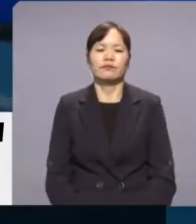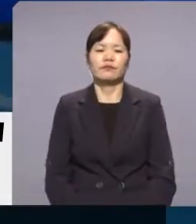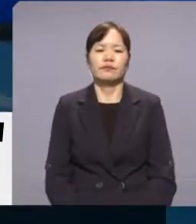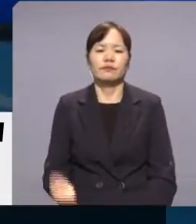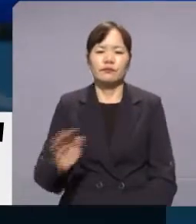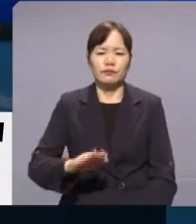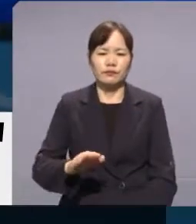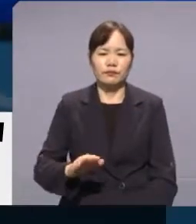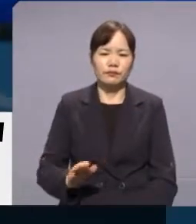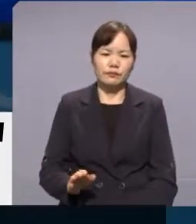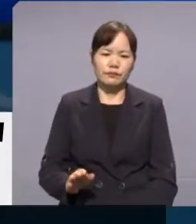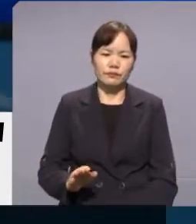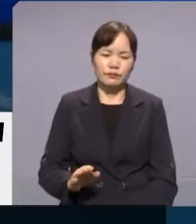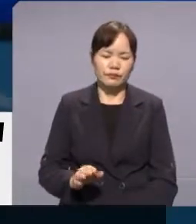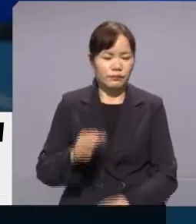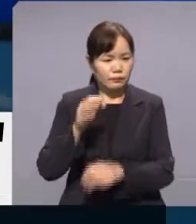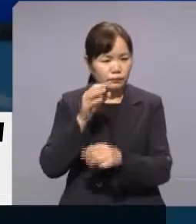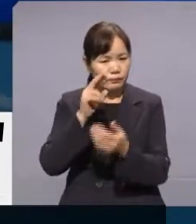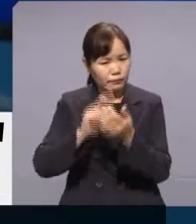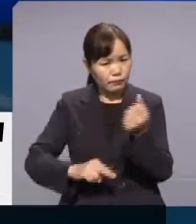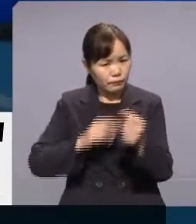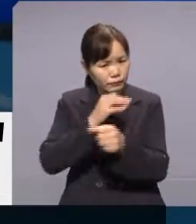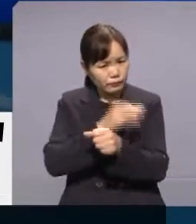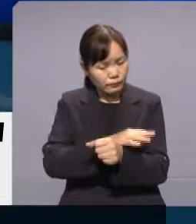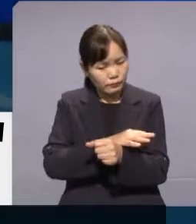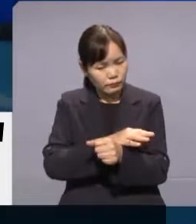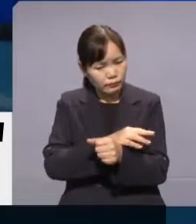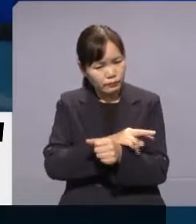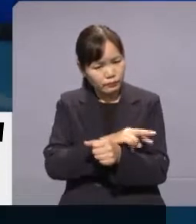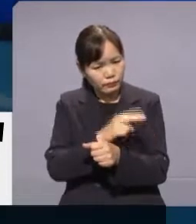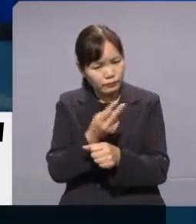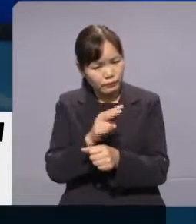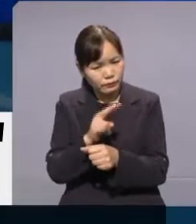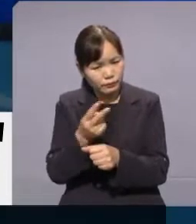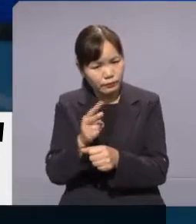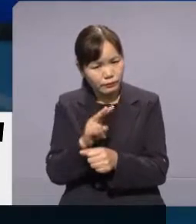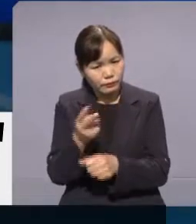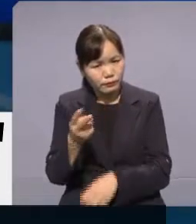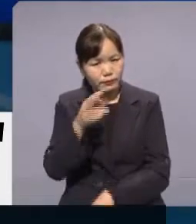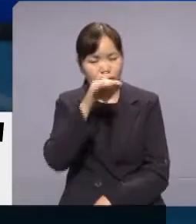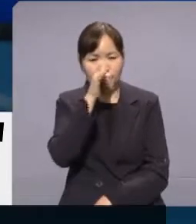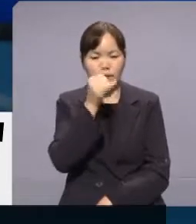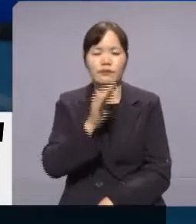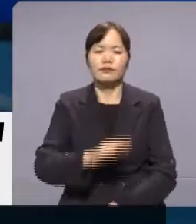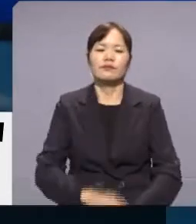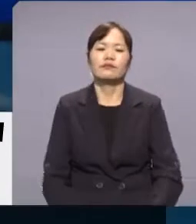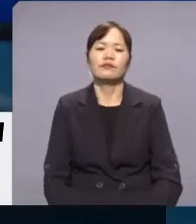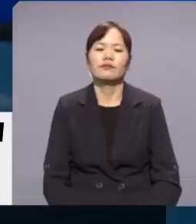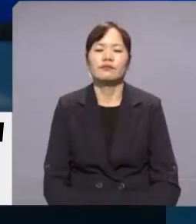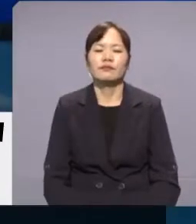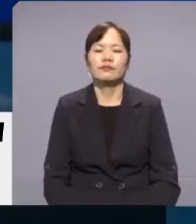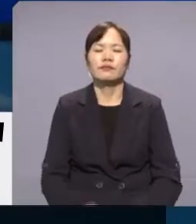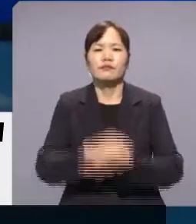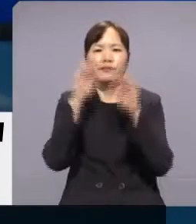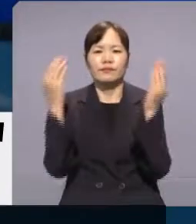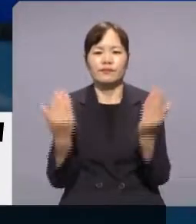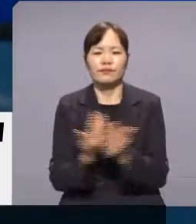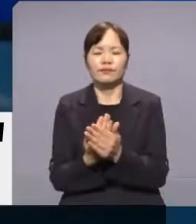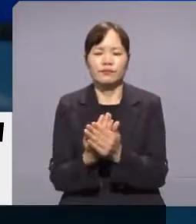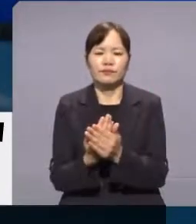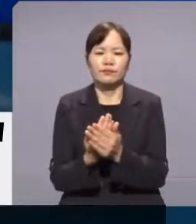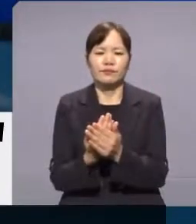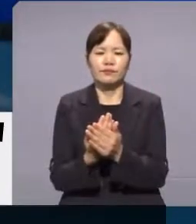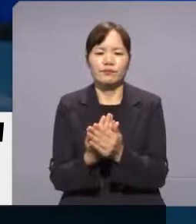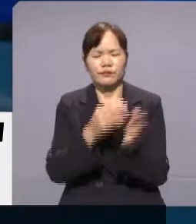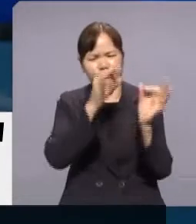말하는 물타기를 하시려고 사서 예. 지금 평단을 좀 내리신 부분들이 있고요. 전체적으로